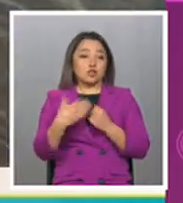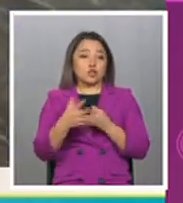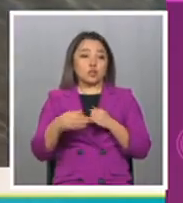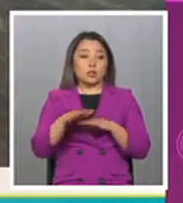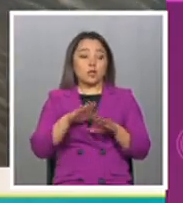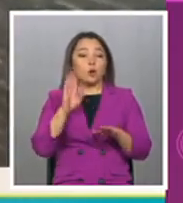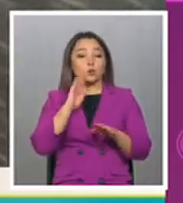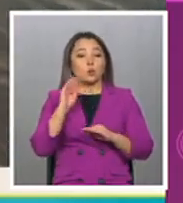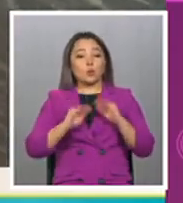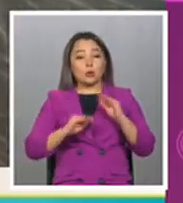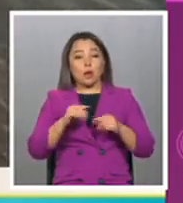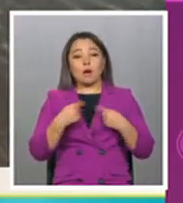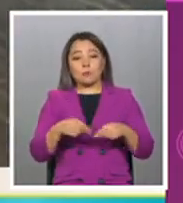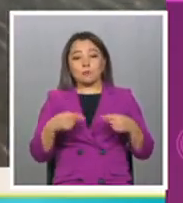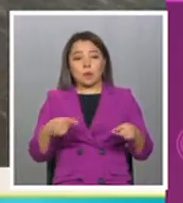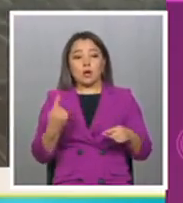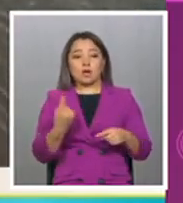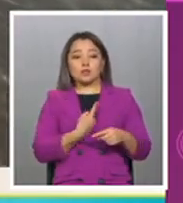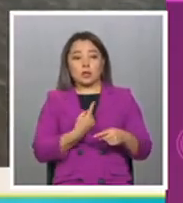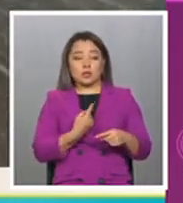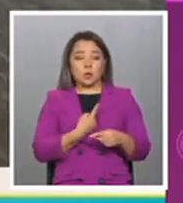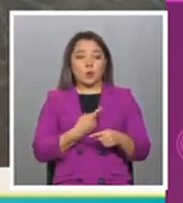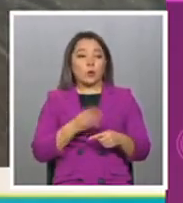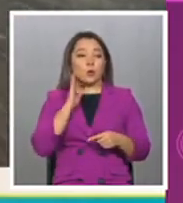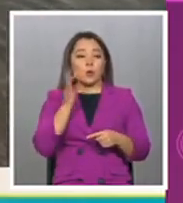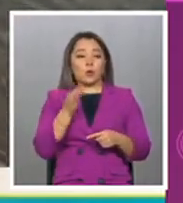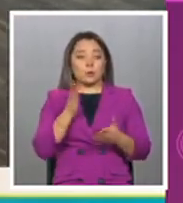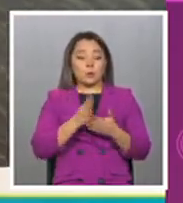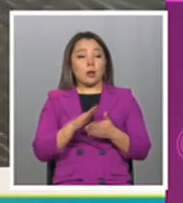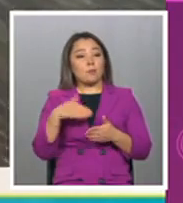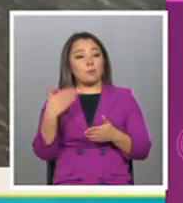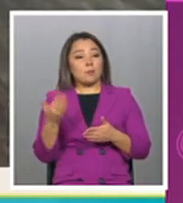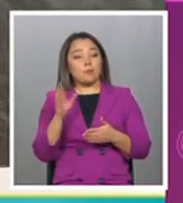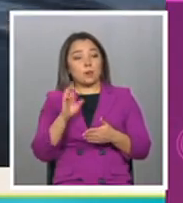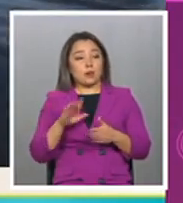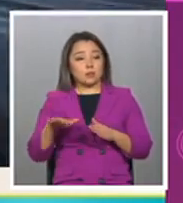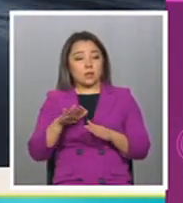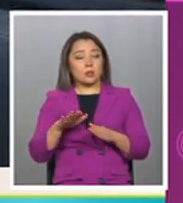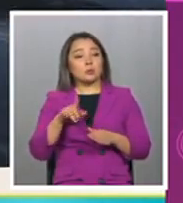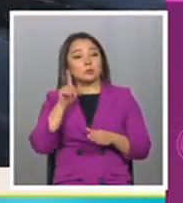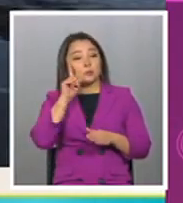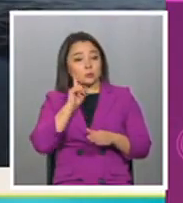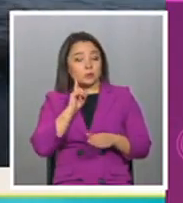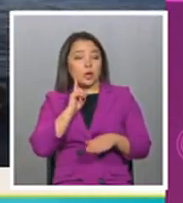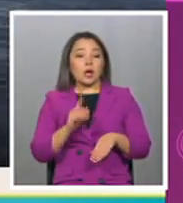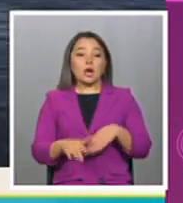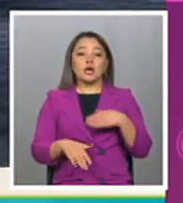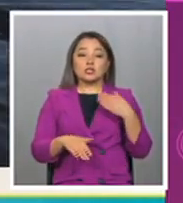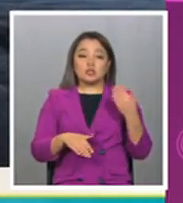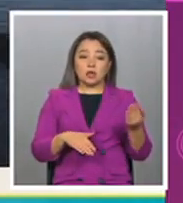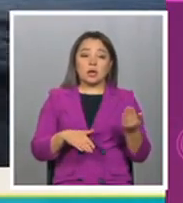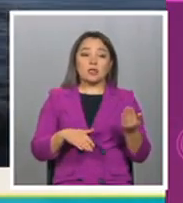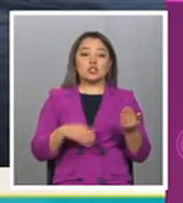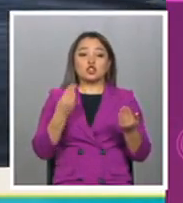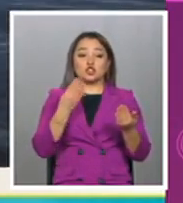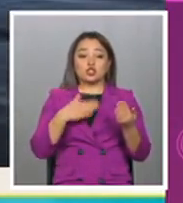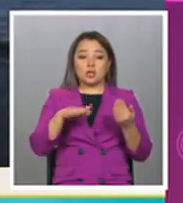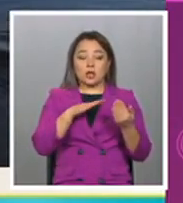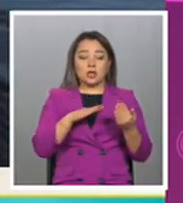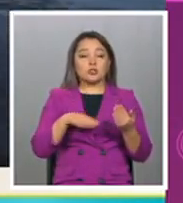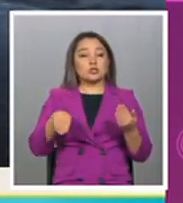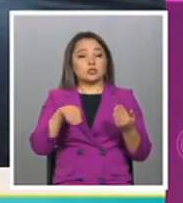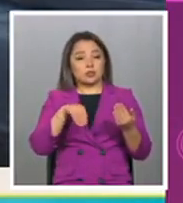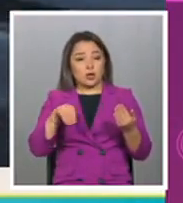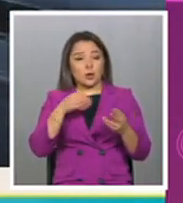құрамы әртүрлі жалғыз көл. Оның батыс бөлігіндегі суы тұщы, ал шығыс бөлігіндегі суы тұзды.